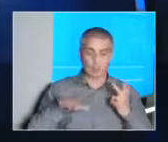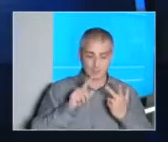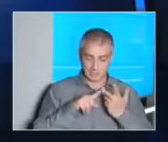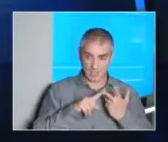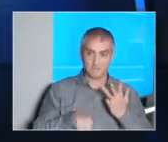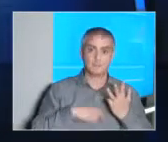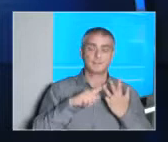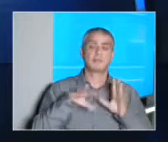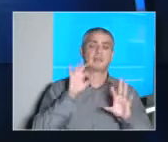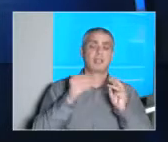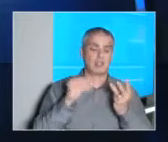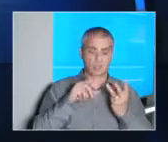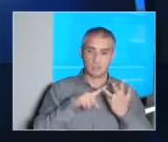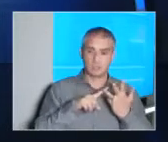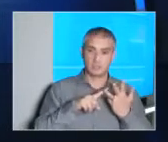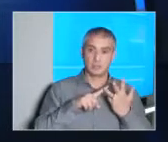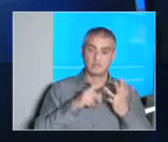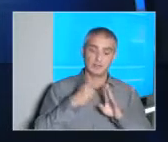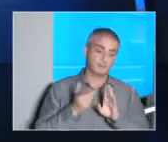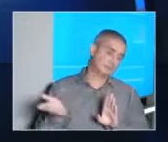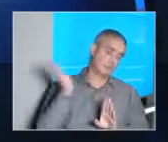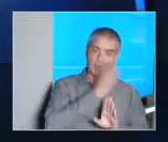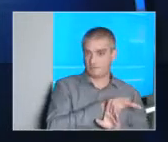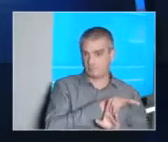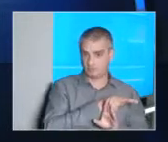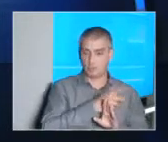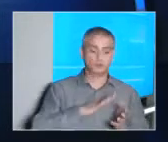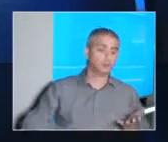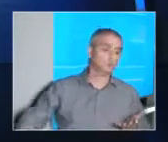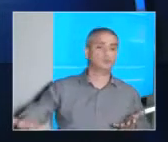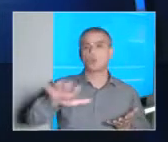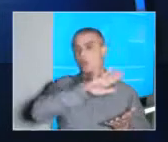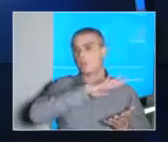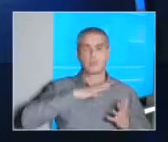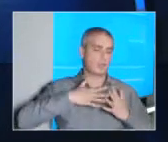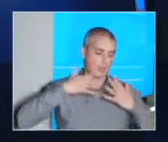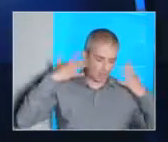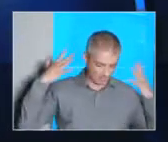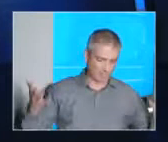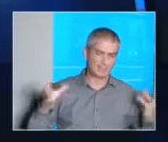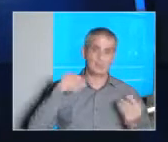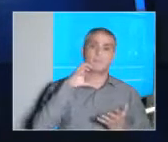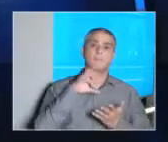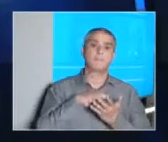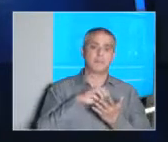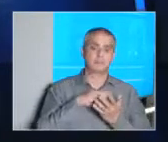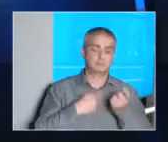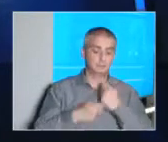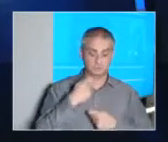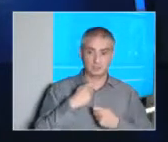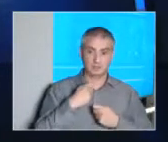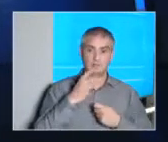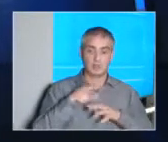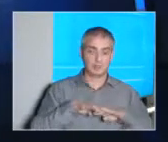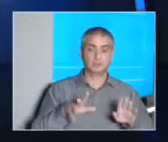שם קניון נוסף, ובצד המערבי אתה תגלה שכונה ענקית עם מרכז מסחרי